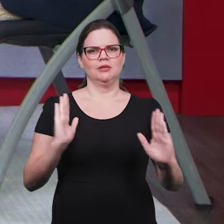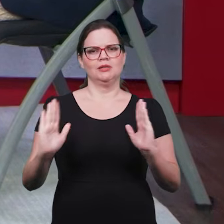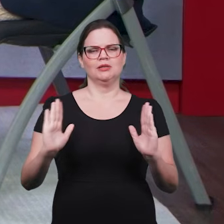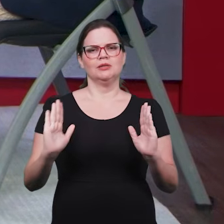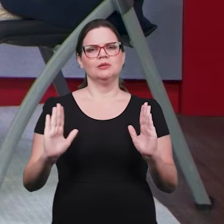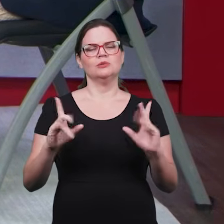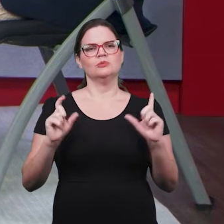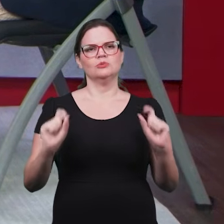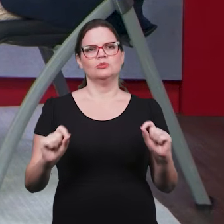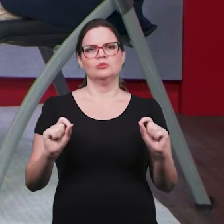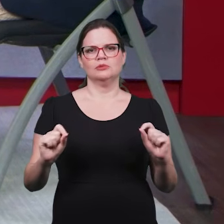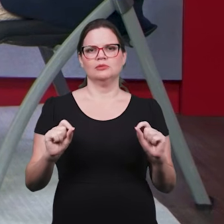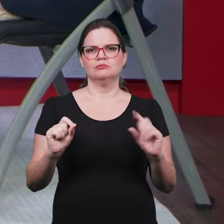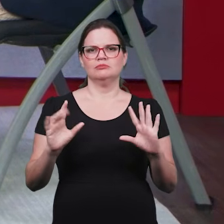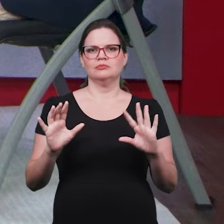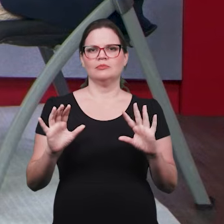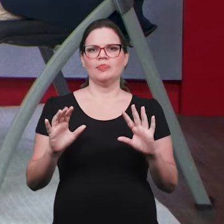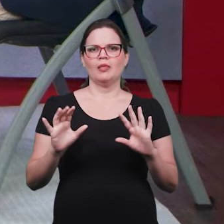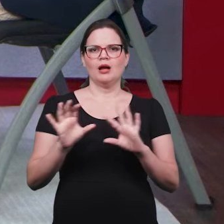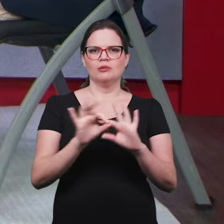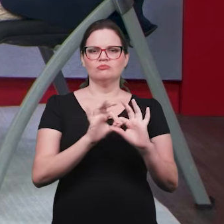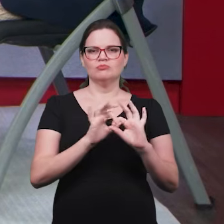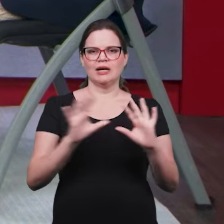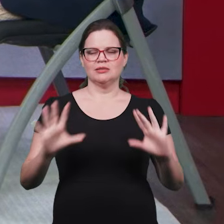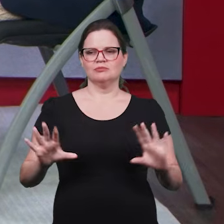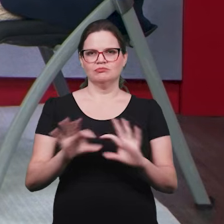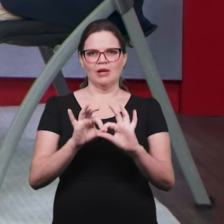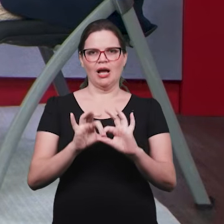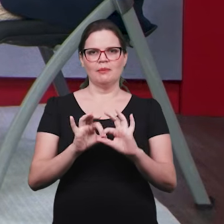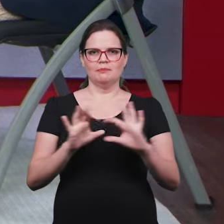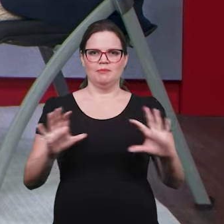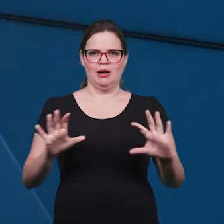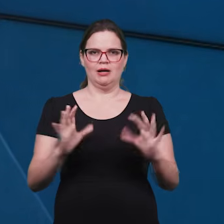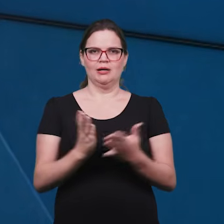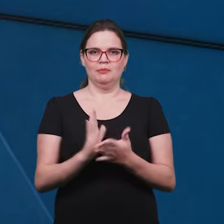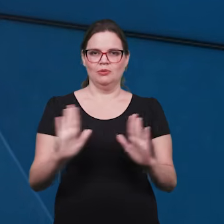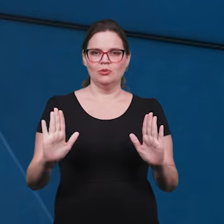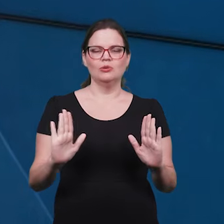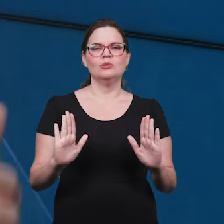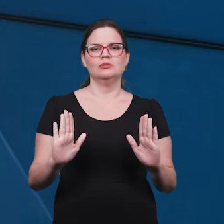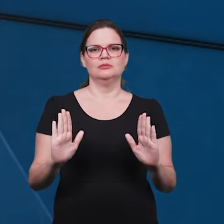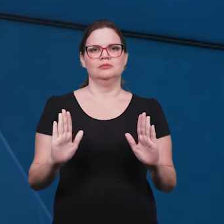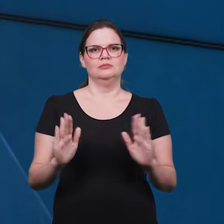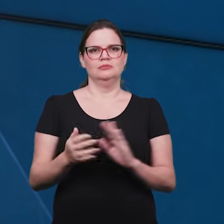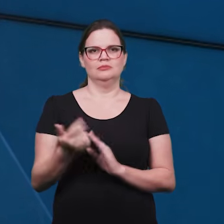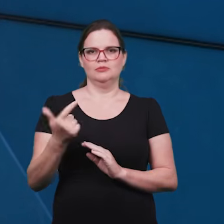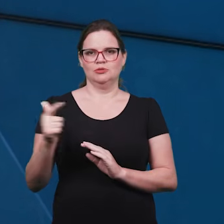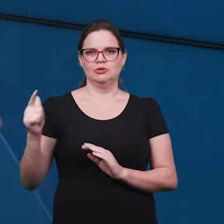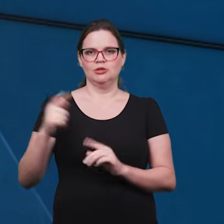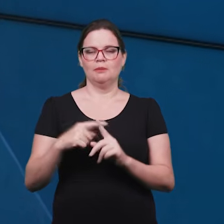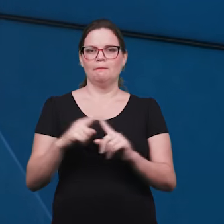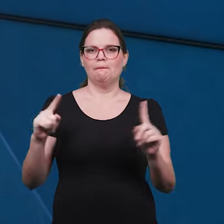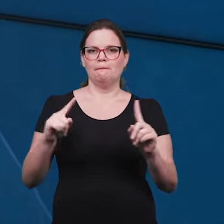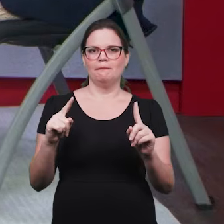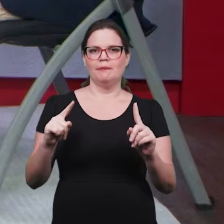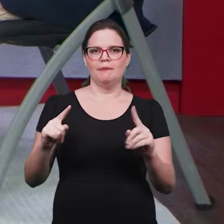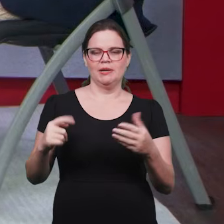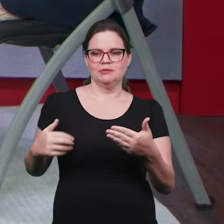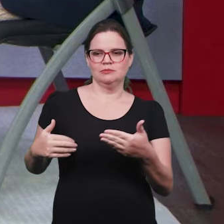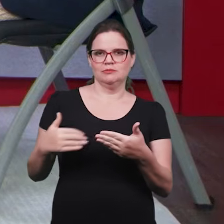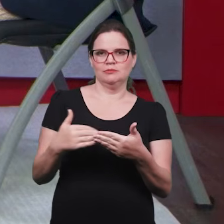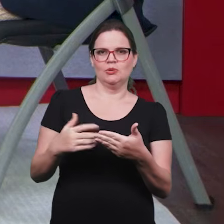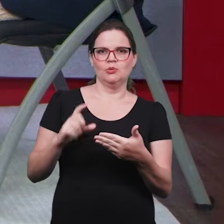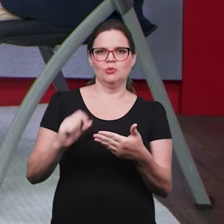um período que essa comunhão se interrompeu, И сейчас наш пастор обновлял это отношение.